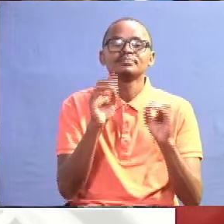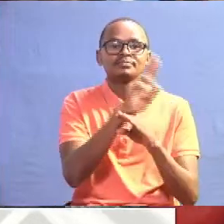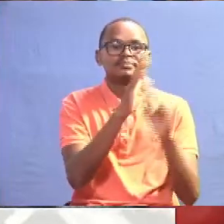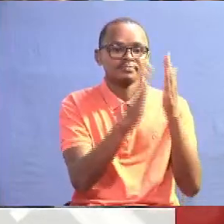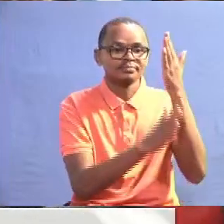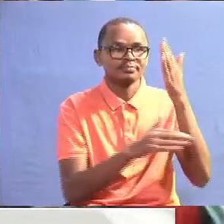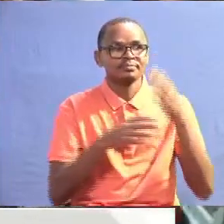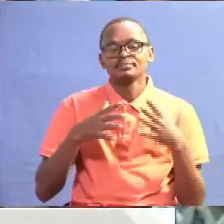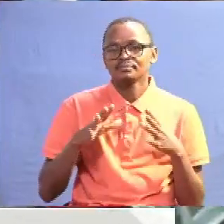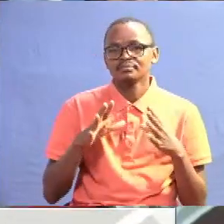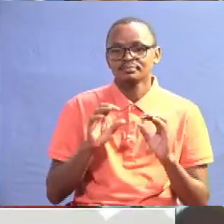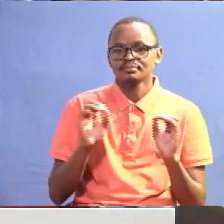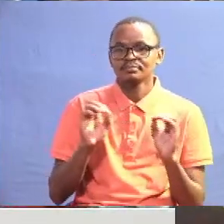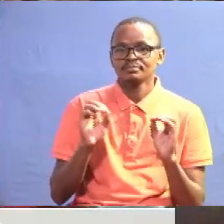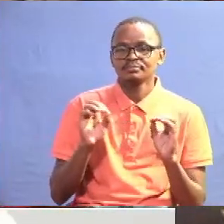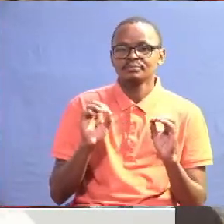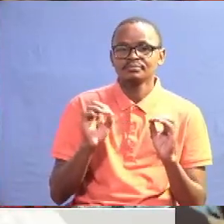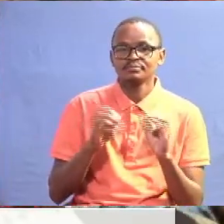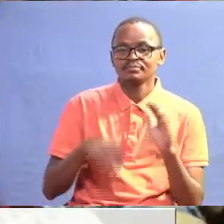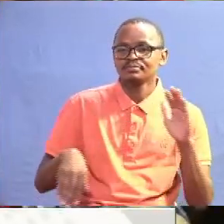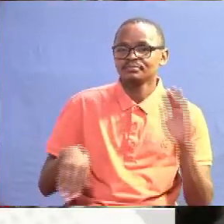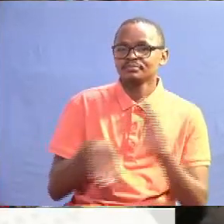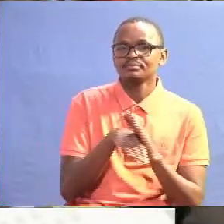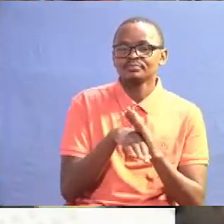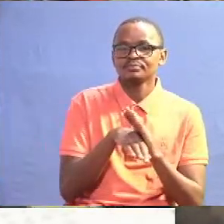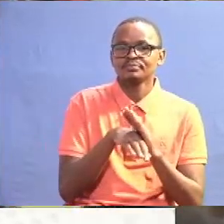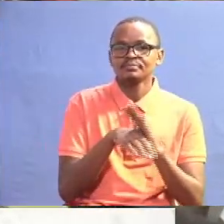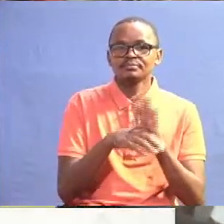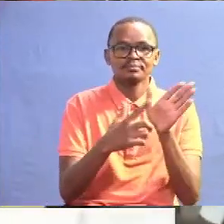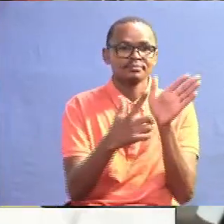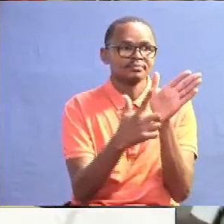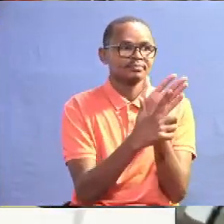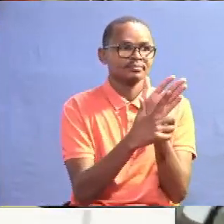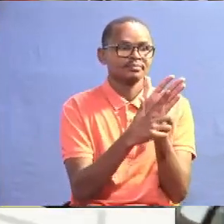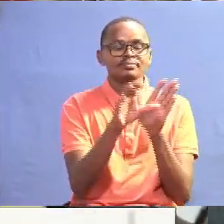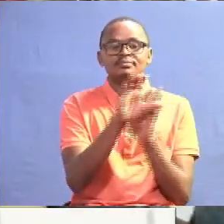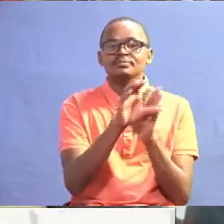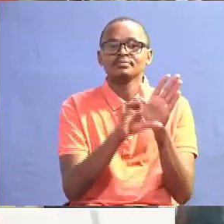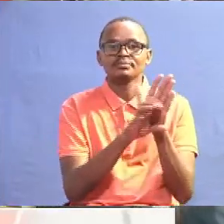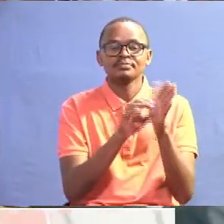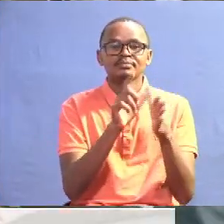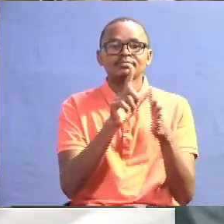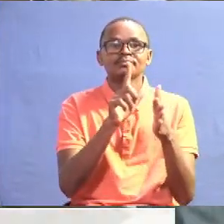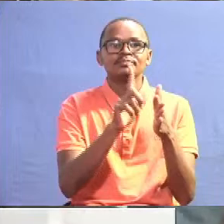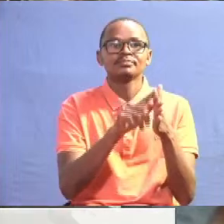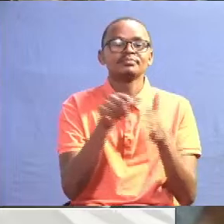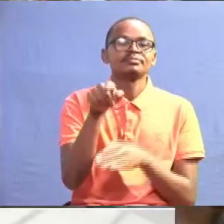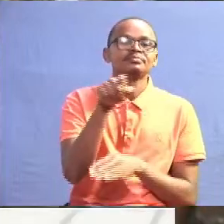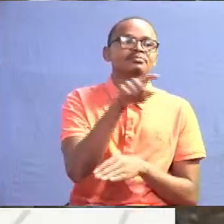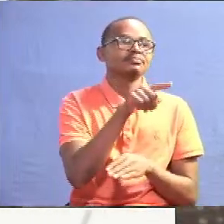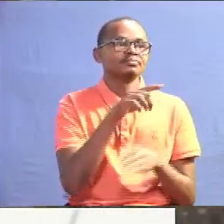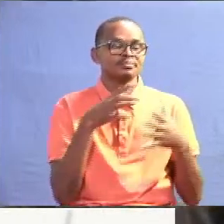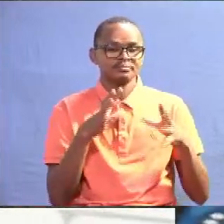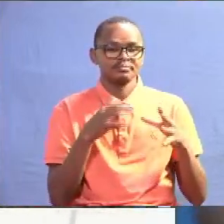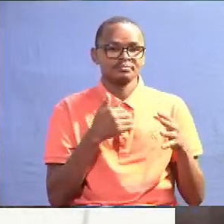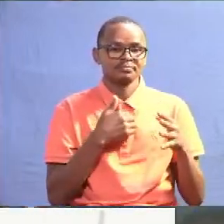watu ambao wametolewa kwa kisheria, kwa kikatiba, alafu wanazurura hapa wanadanganya ati